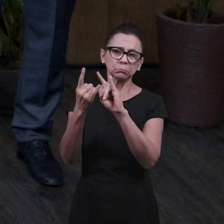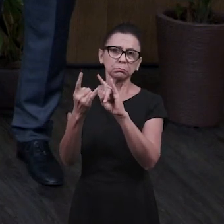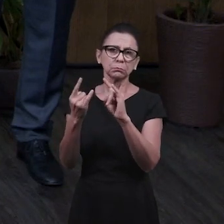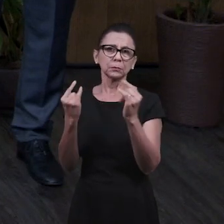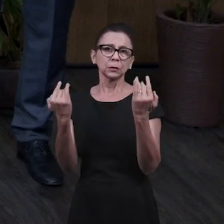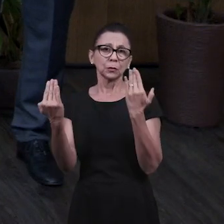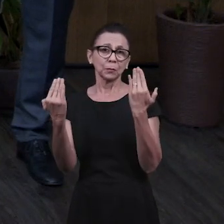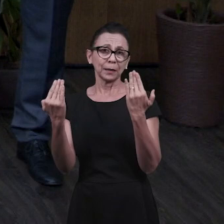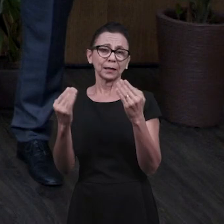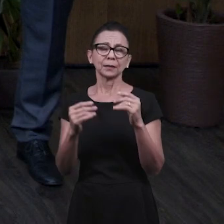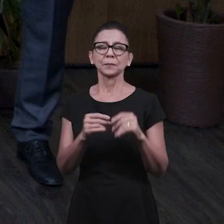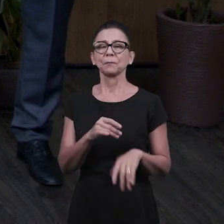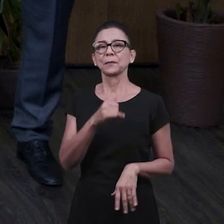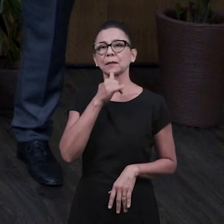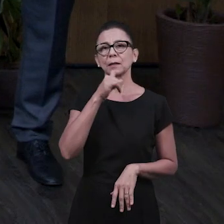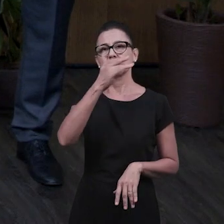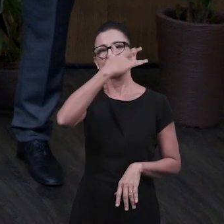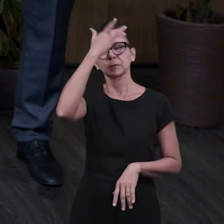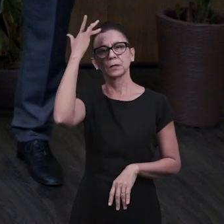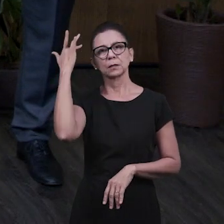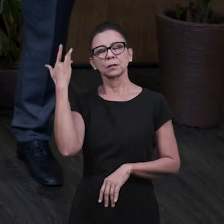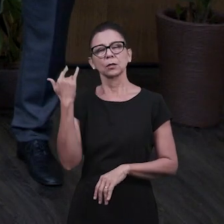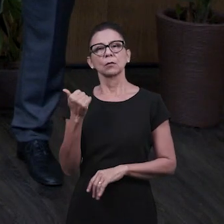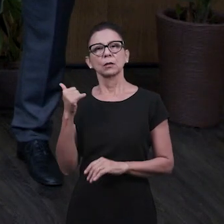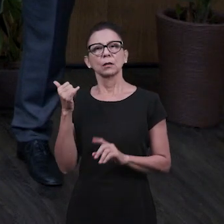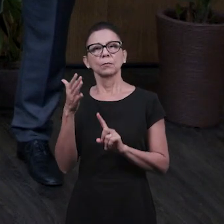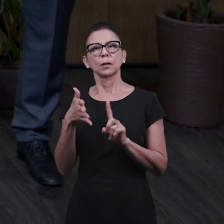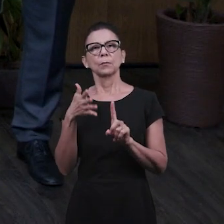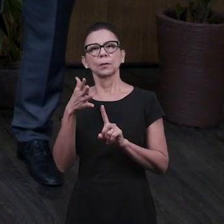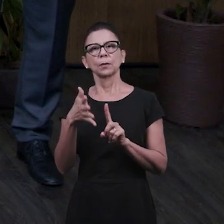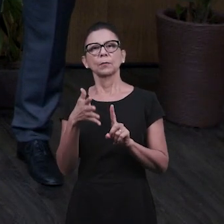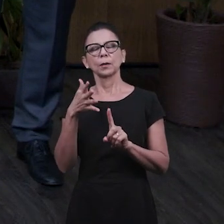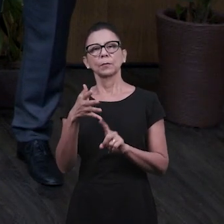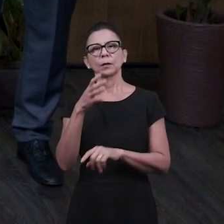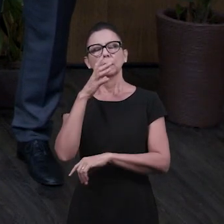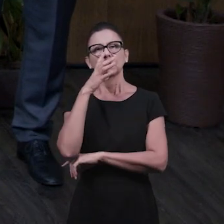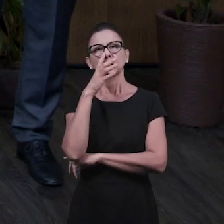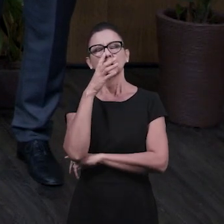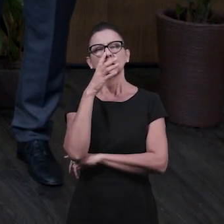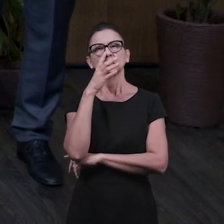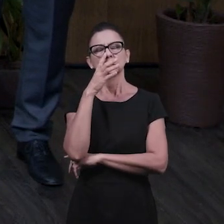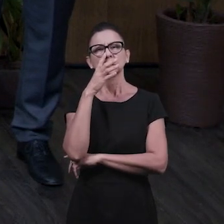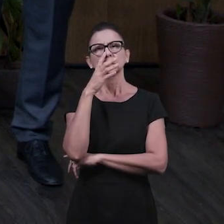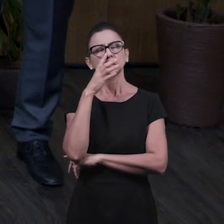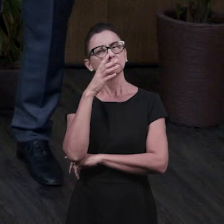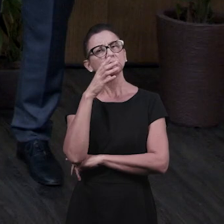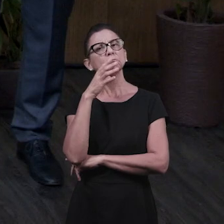d'une façon quelconque sont bénis, mais ils se laissent entourer